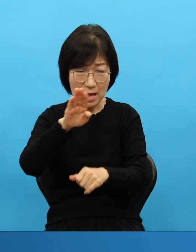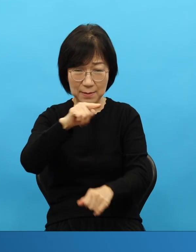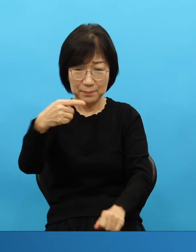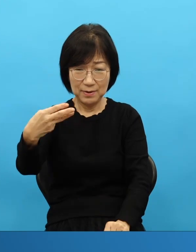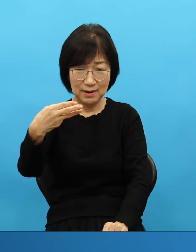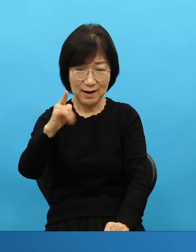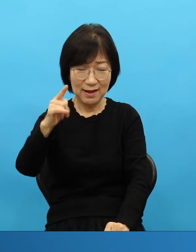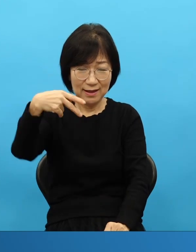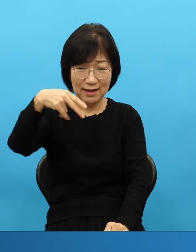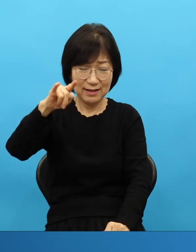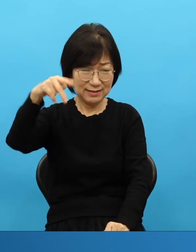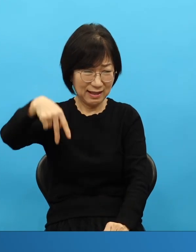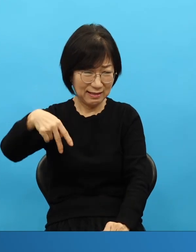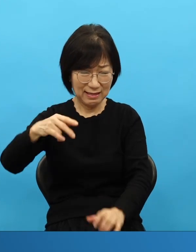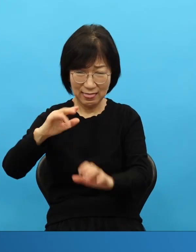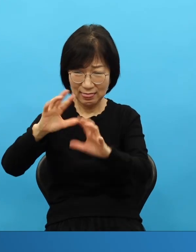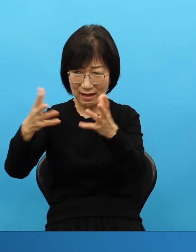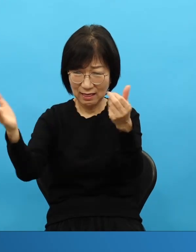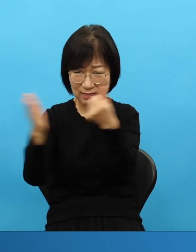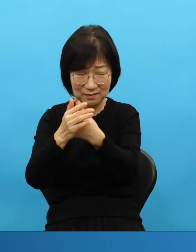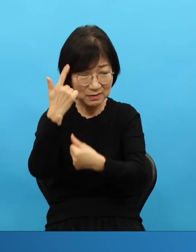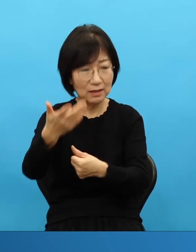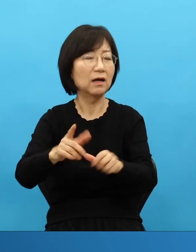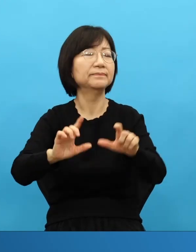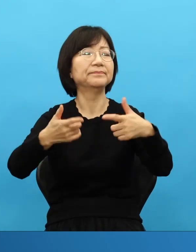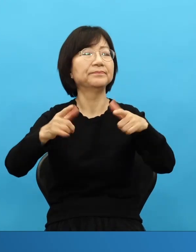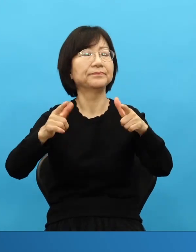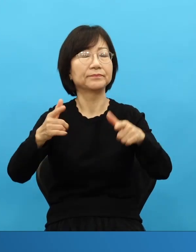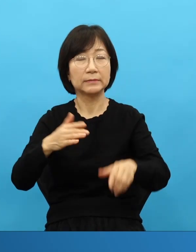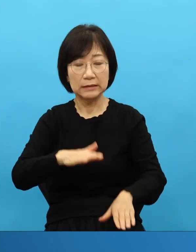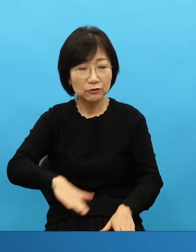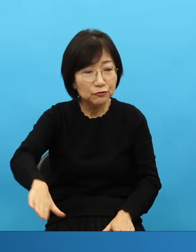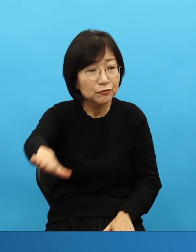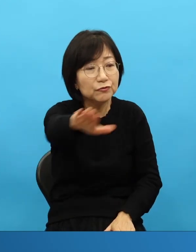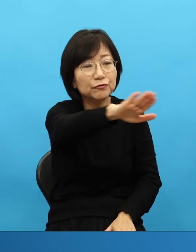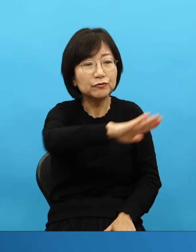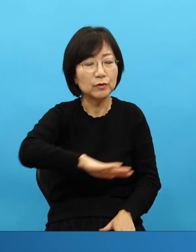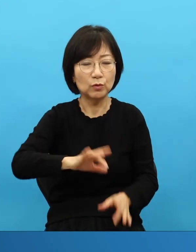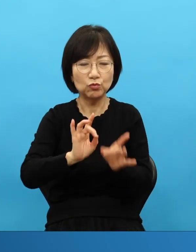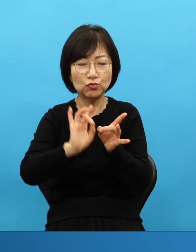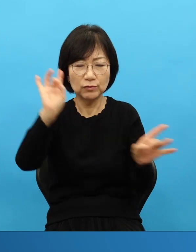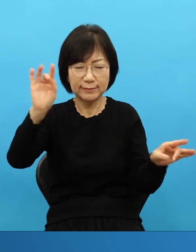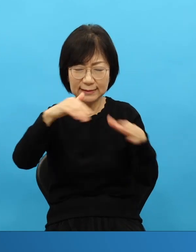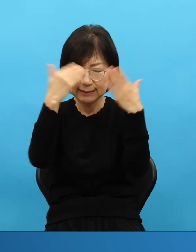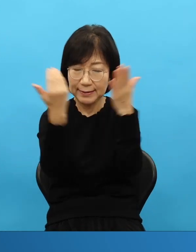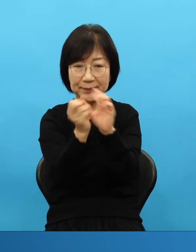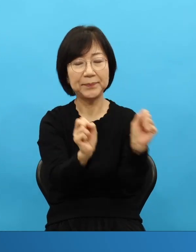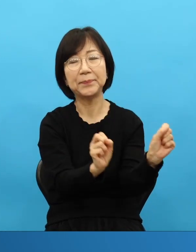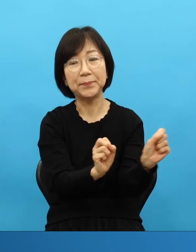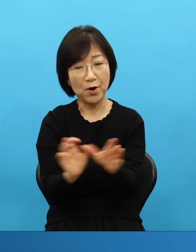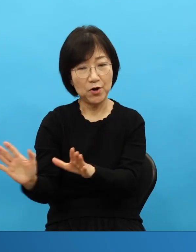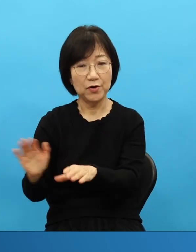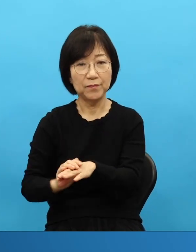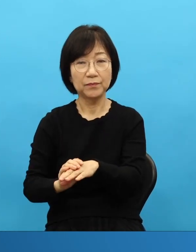it Philistines' problem? It's not. 모든 우상을 버리라. That discard all the idols 하나님 앞에 참된 번제와